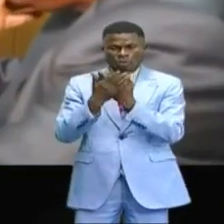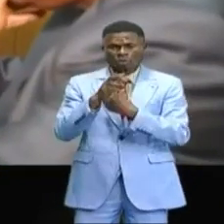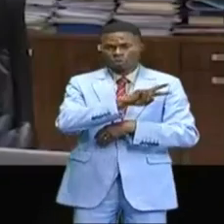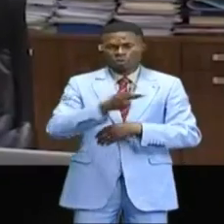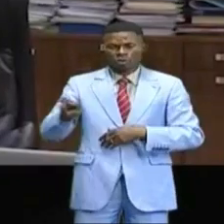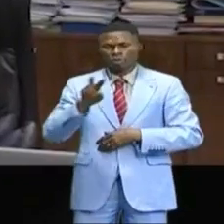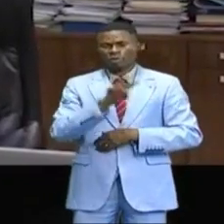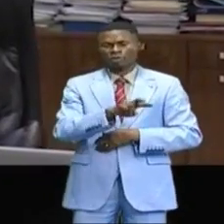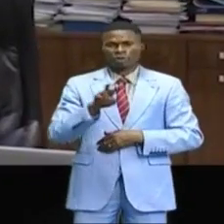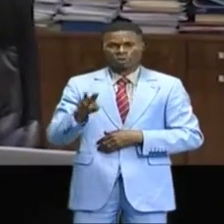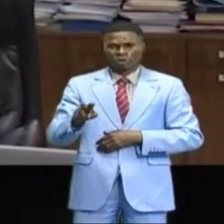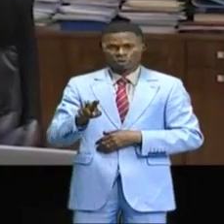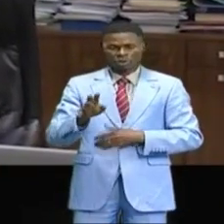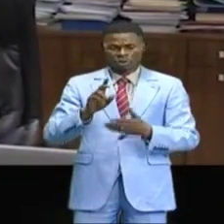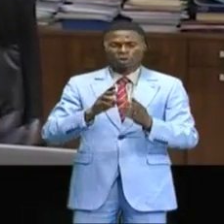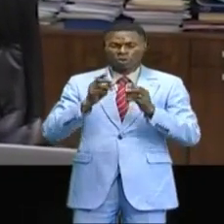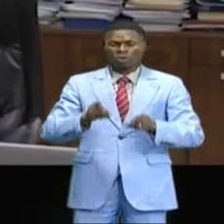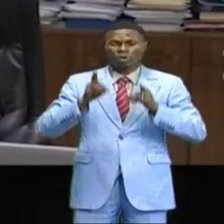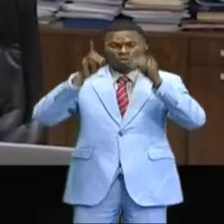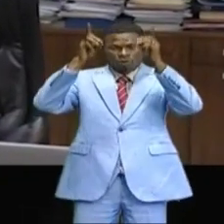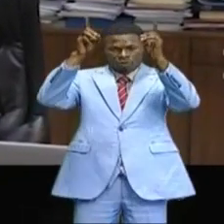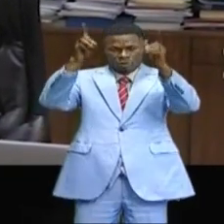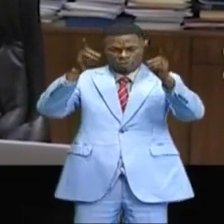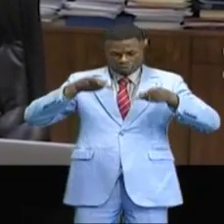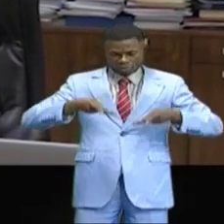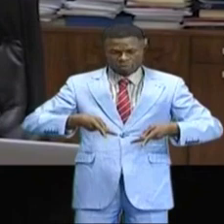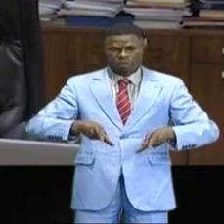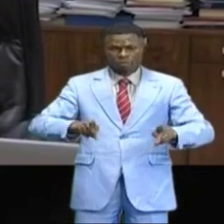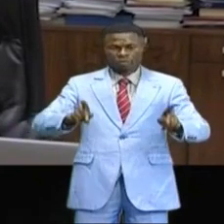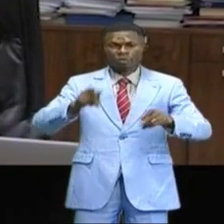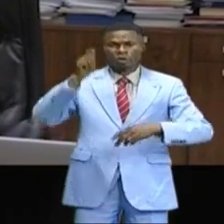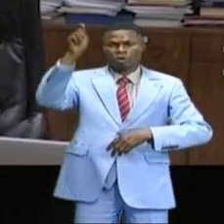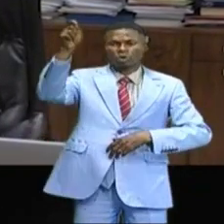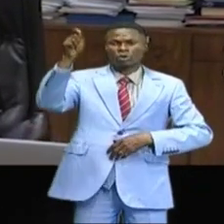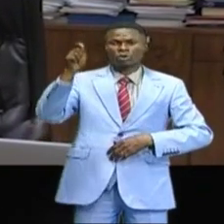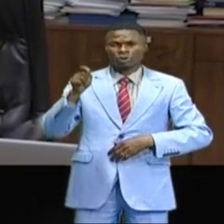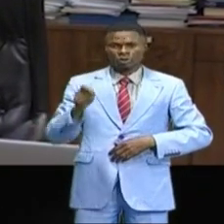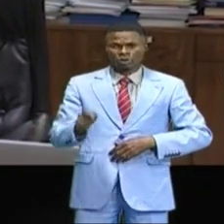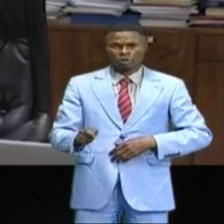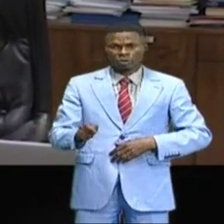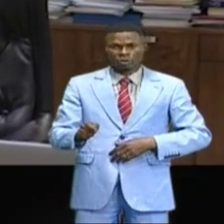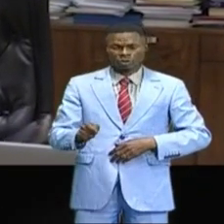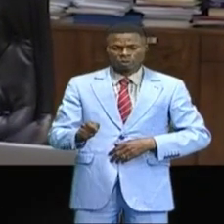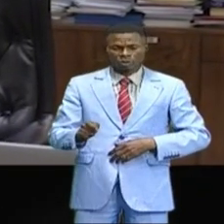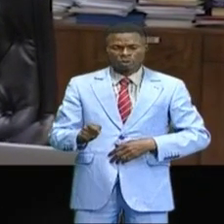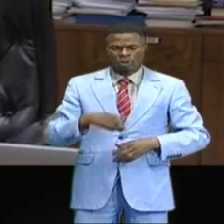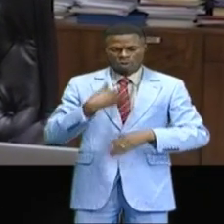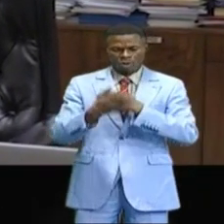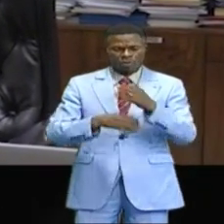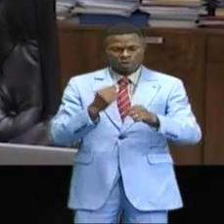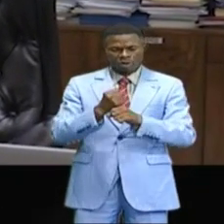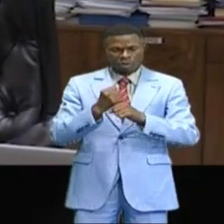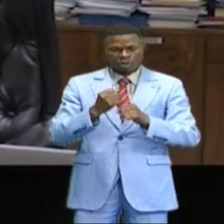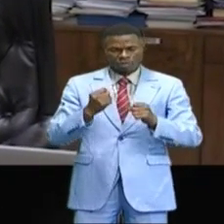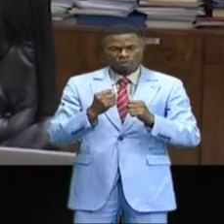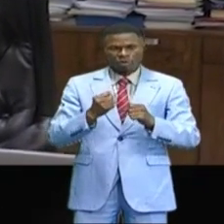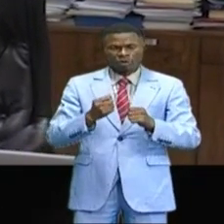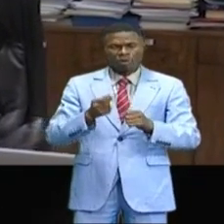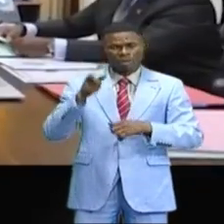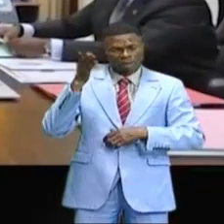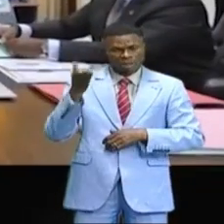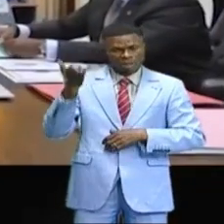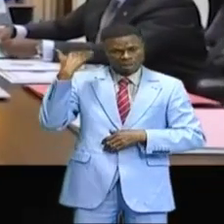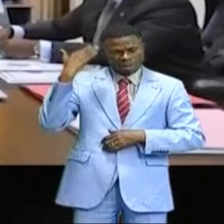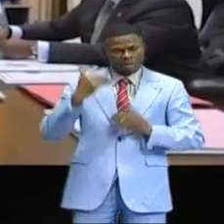2022. Cette prorogation permettra à nos forces armées de consolider les acquis des opérations antérieures et